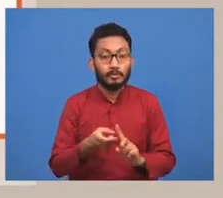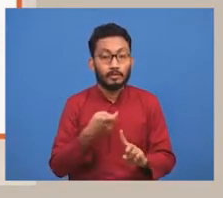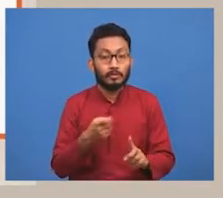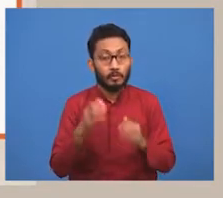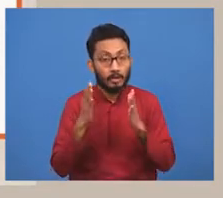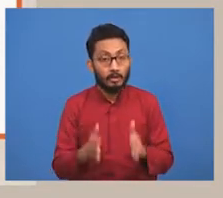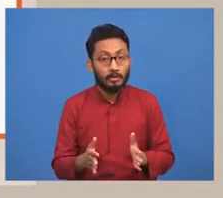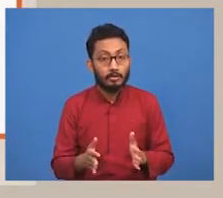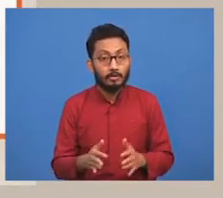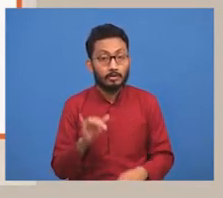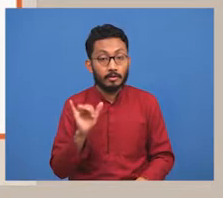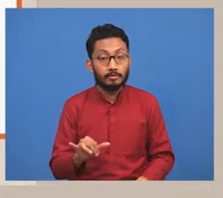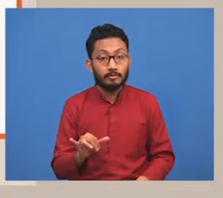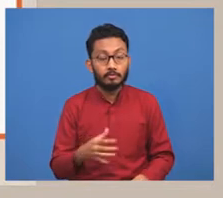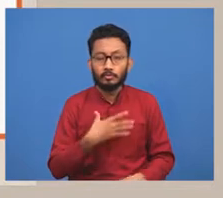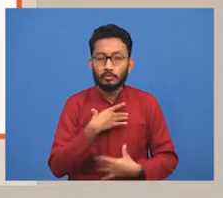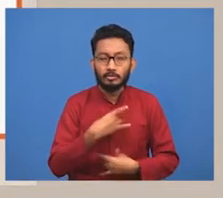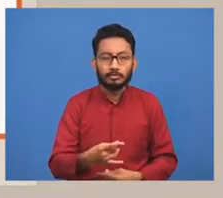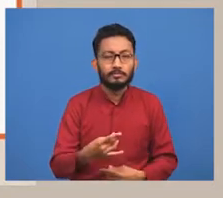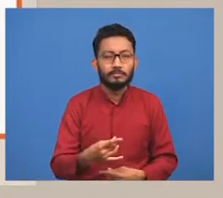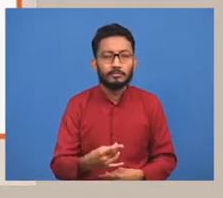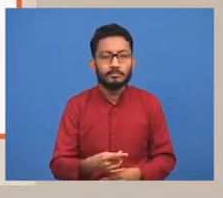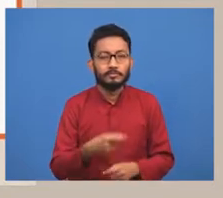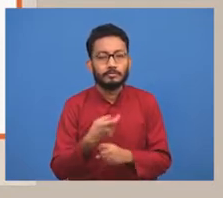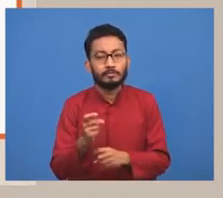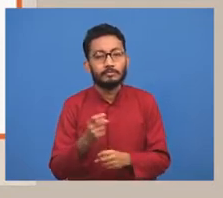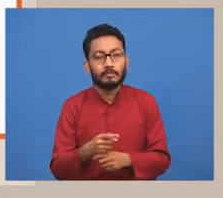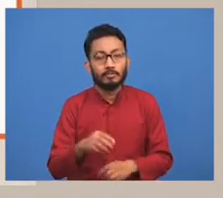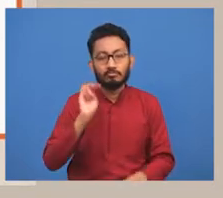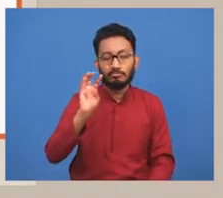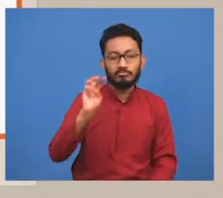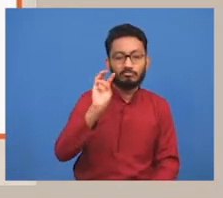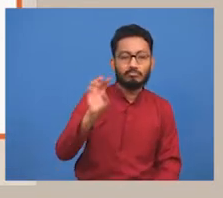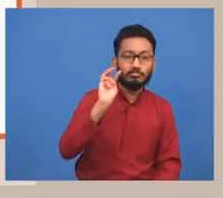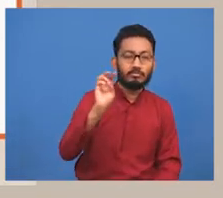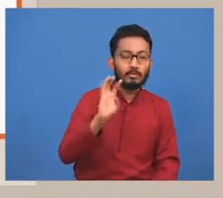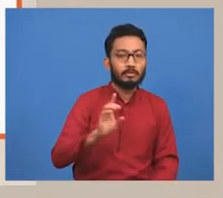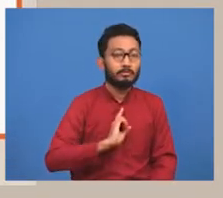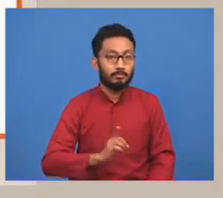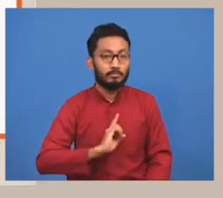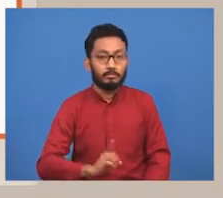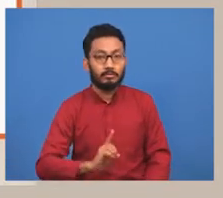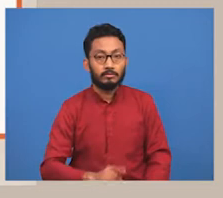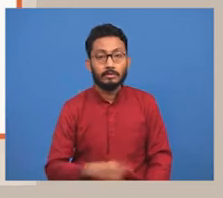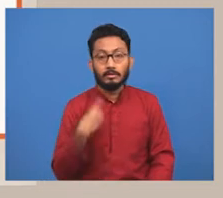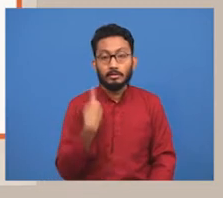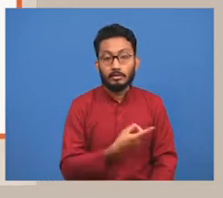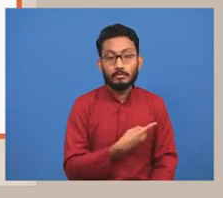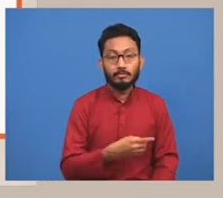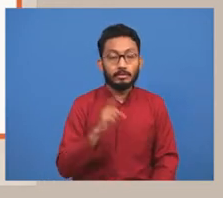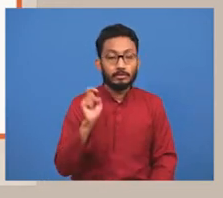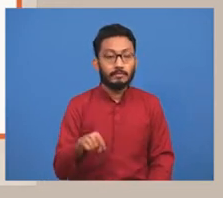orang-orang yang suka menghina agama Islam. Yang kedua, kita hendaklah memberikan